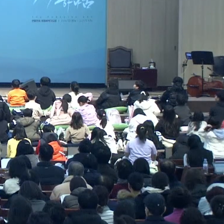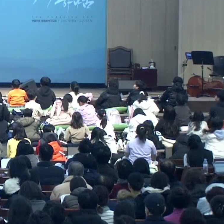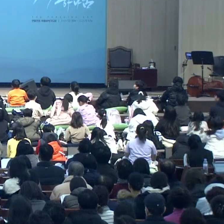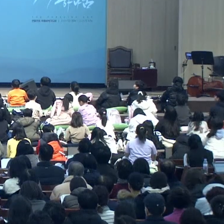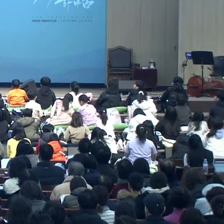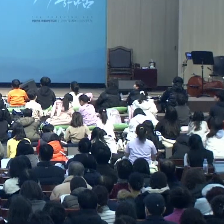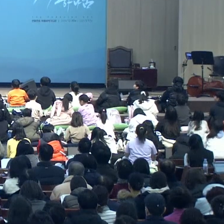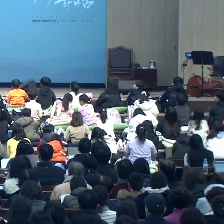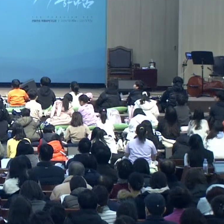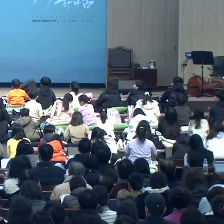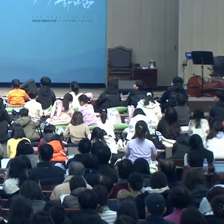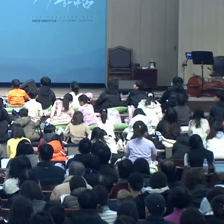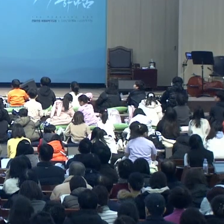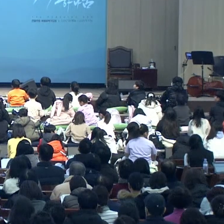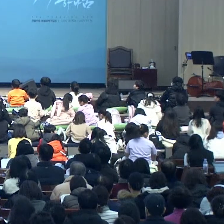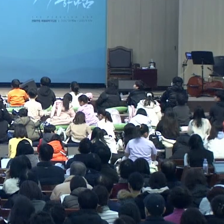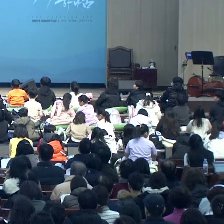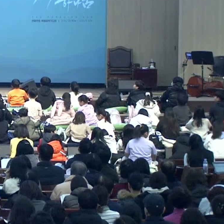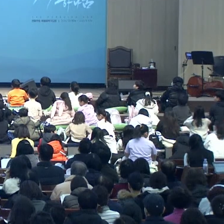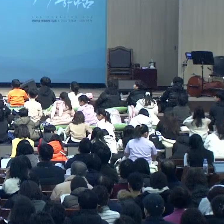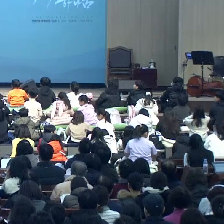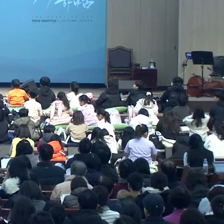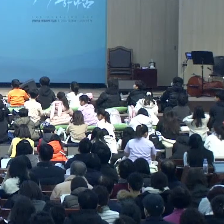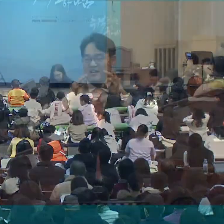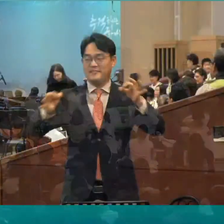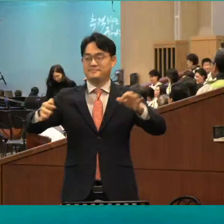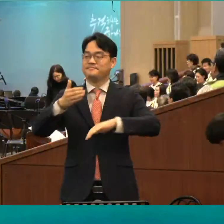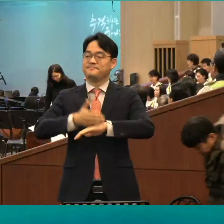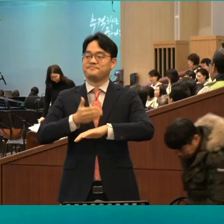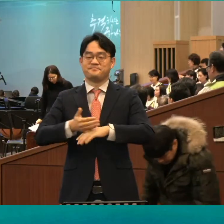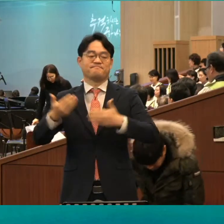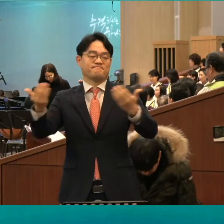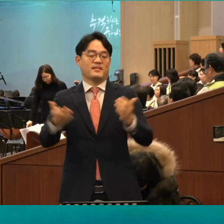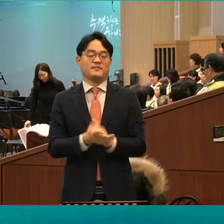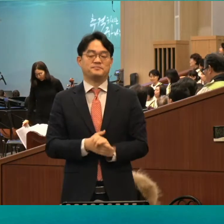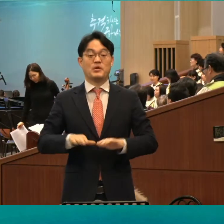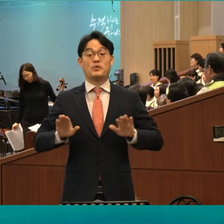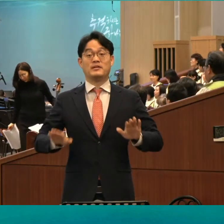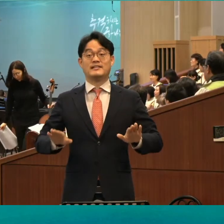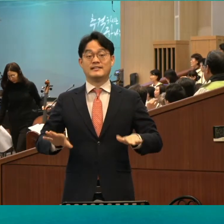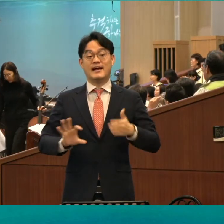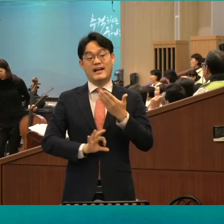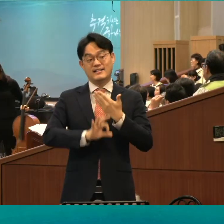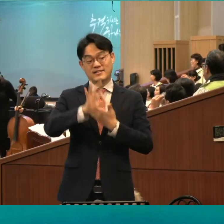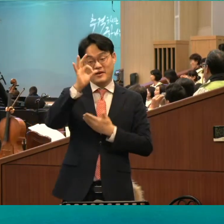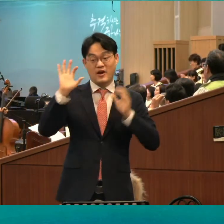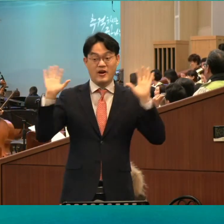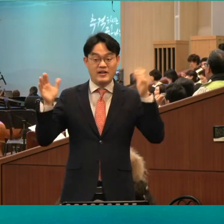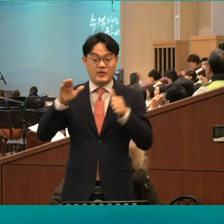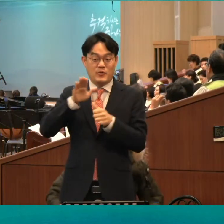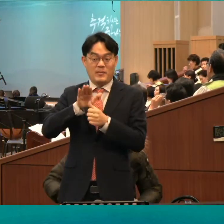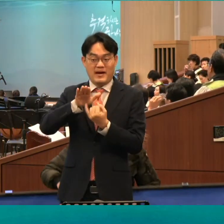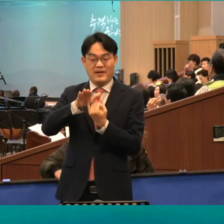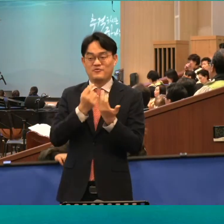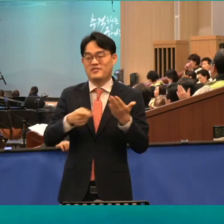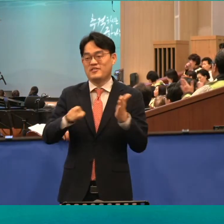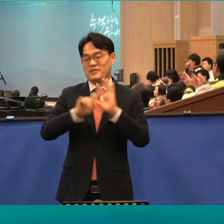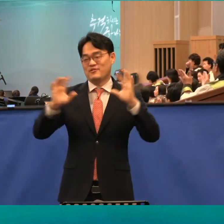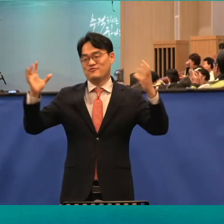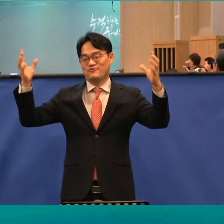찬양해 주셔서 감사합니다. 우리 오늘 아침에 어린이들을 위해서 우리 또 이렇게 박수 한번